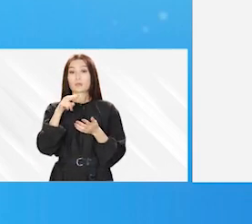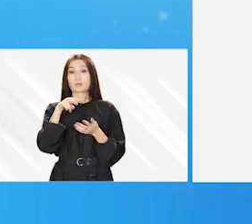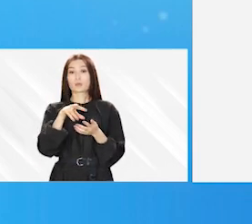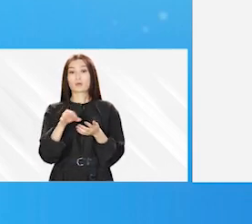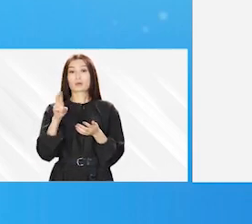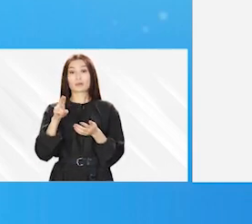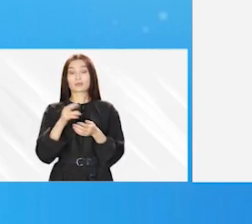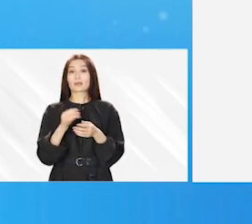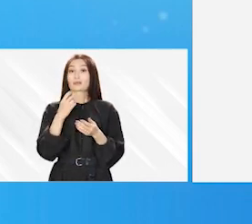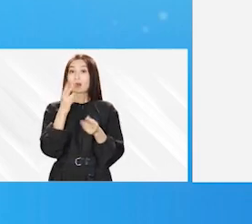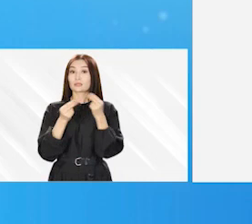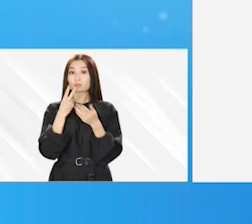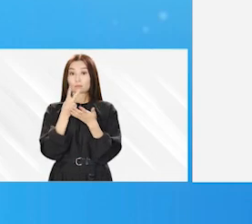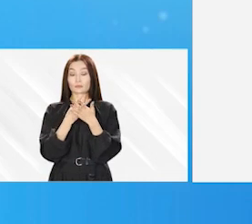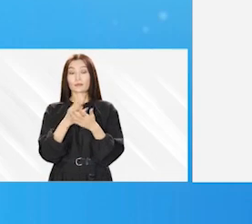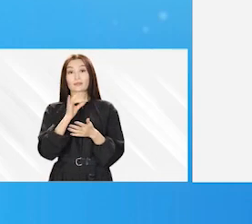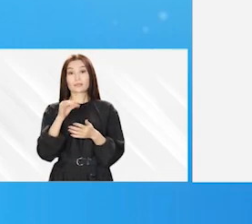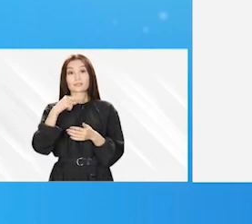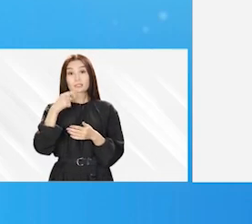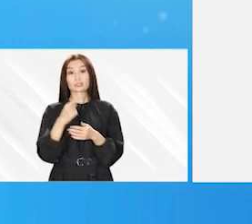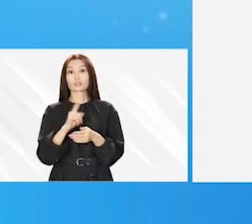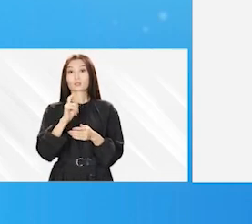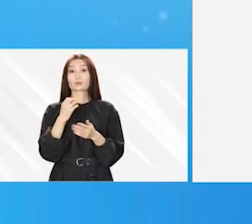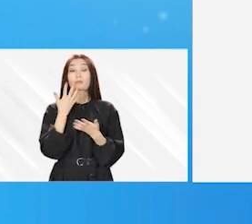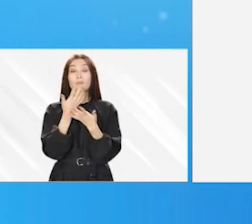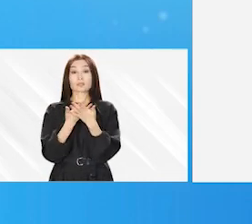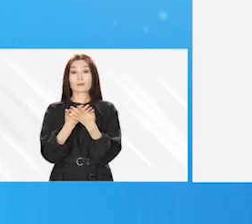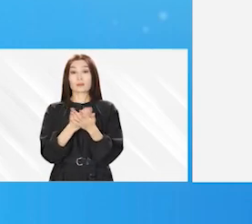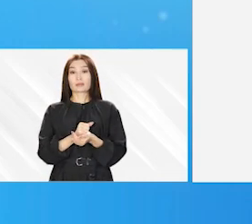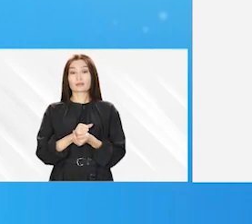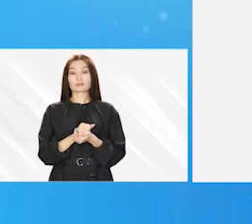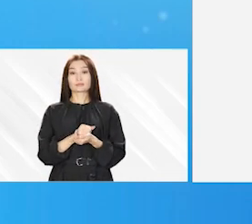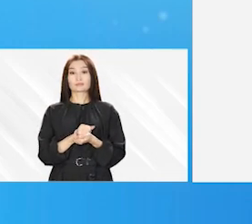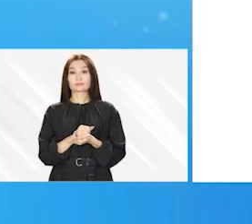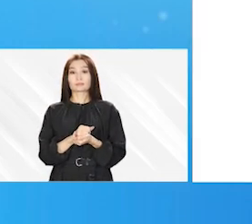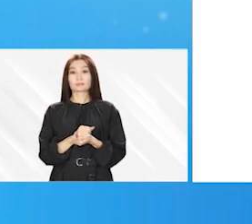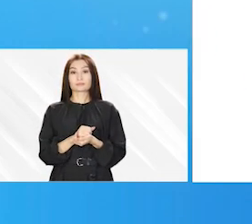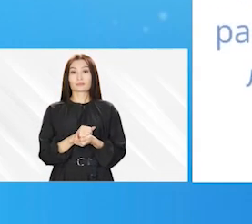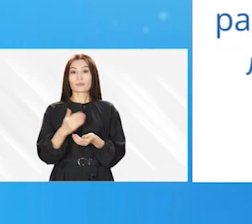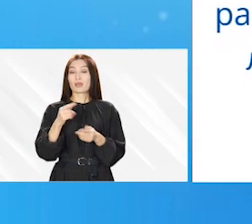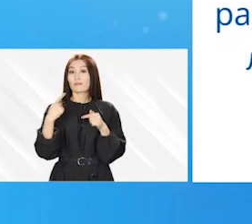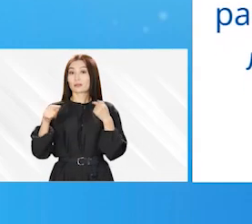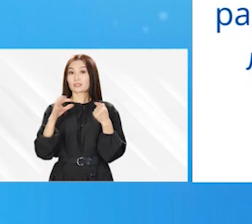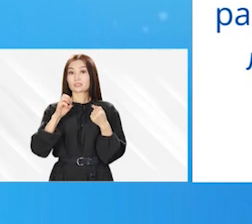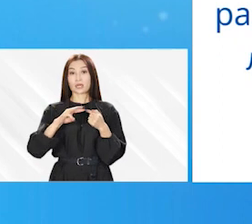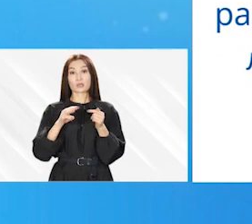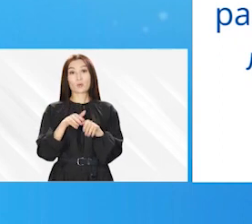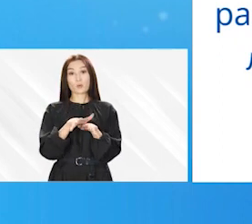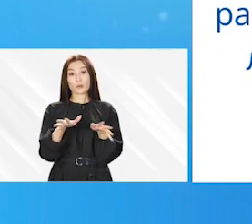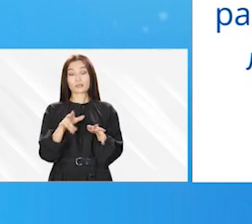посмотрите на рисунок и скажите что представляет собой побег в отличие от корня